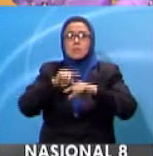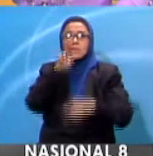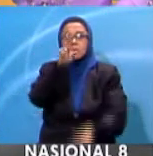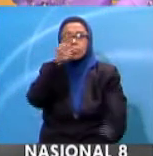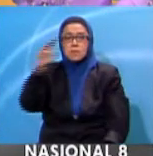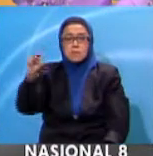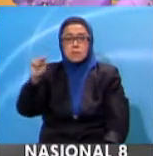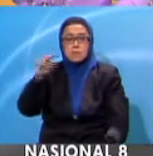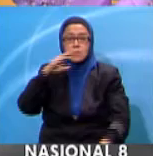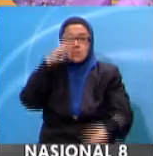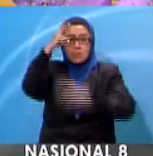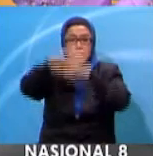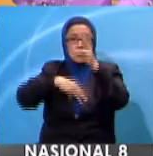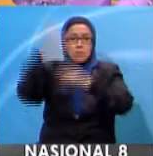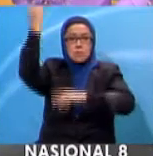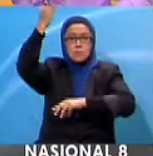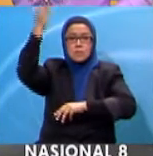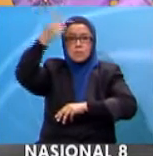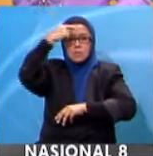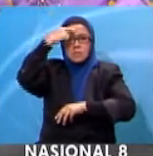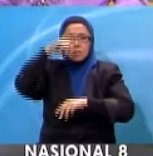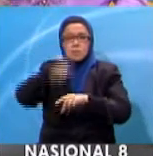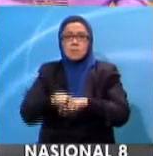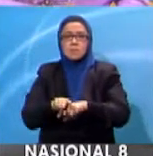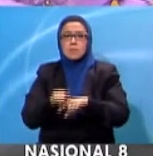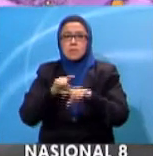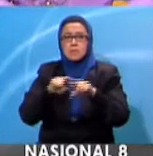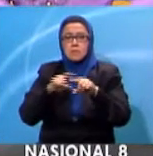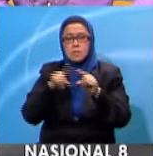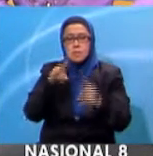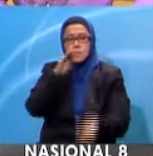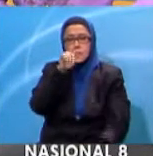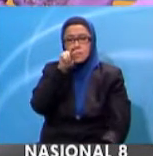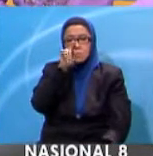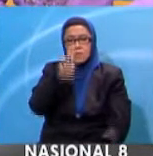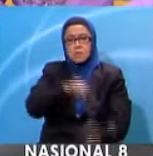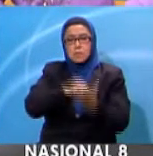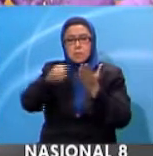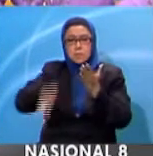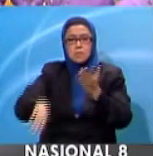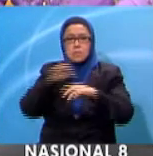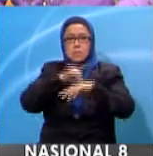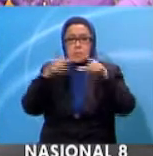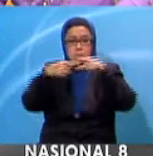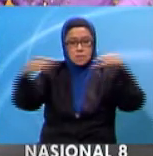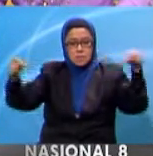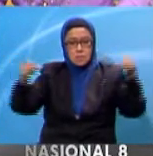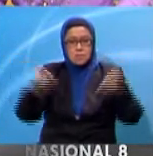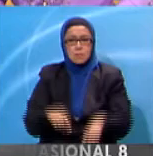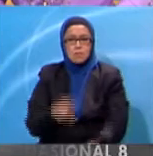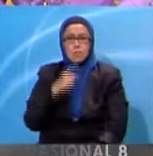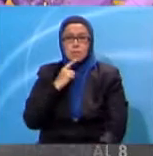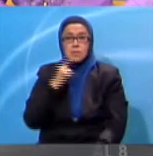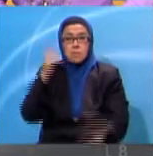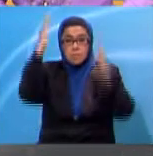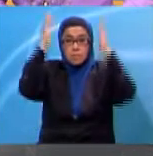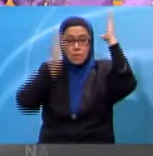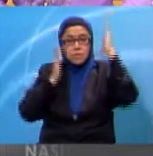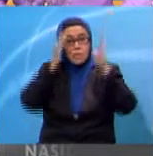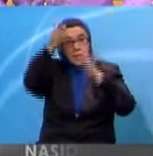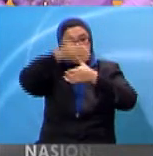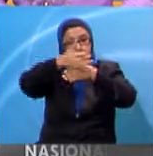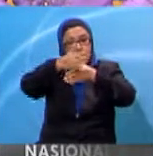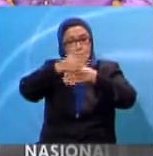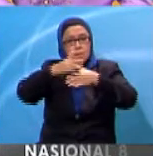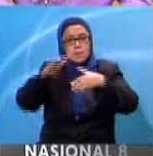Risk Reduction di Sendai, Jepun bermula esok hingga 18 Mac. Dan pada persidangan itu, Malaysia akan